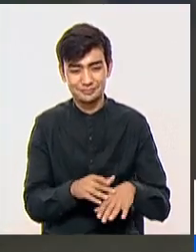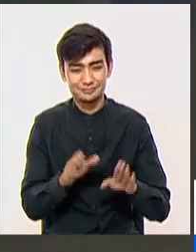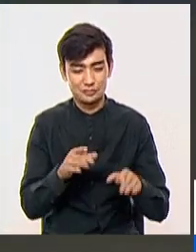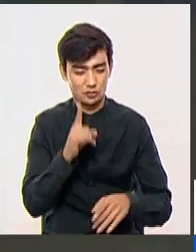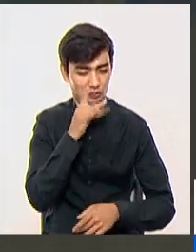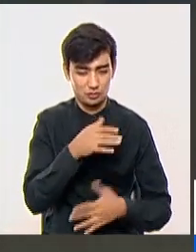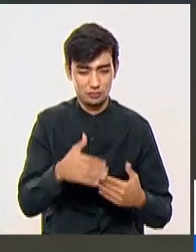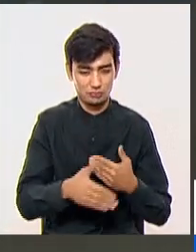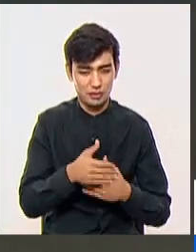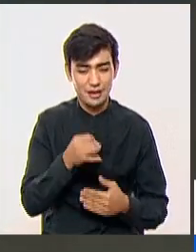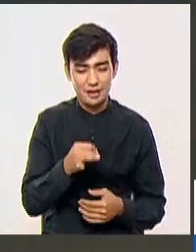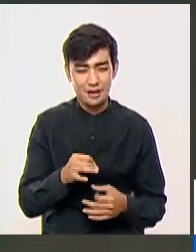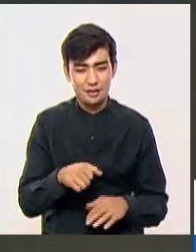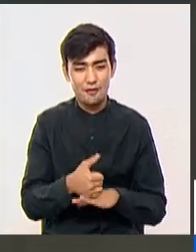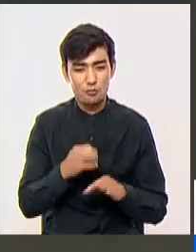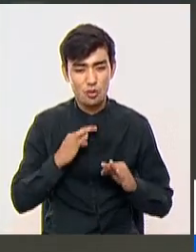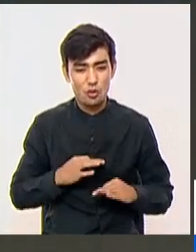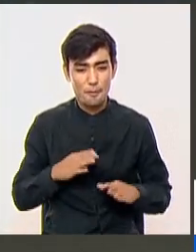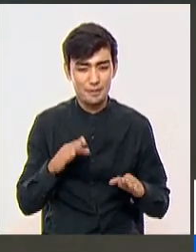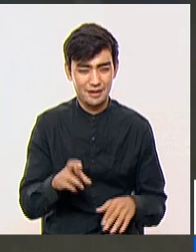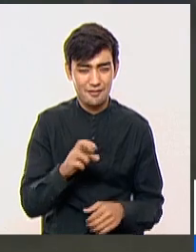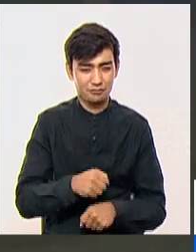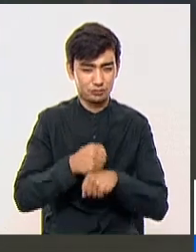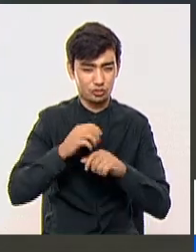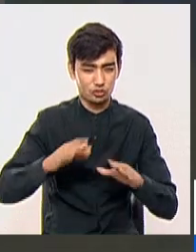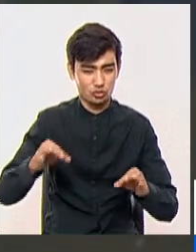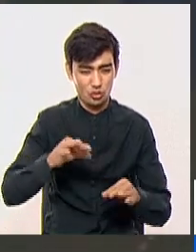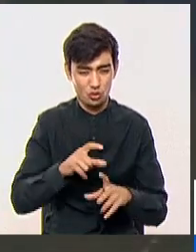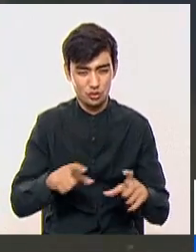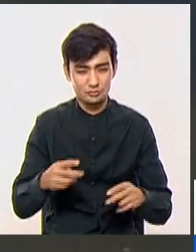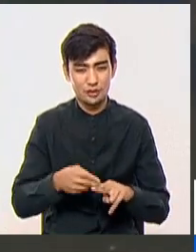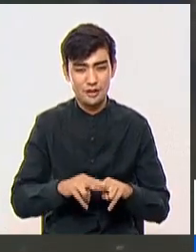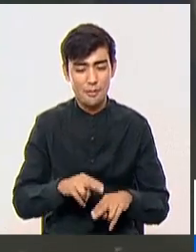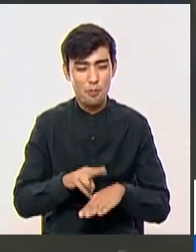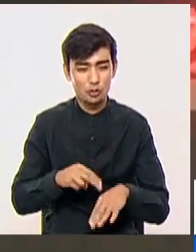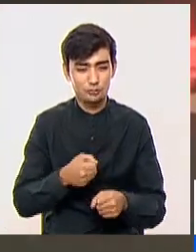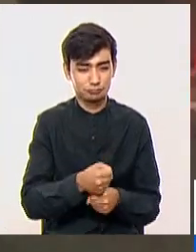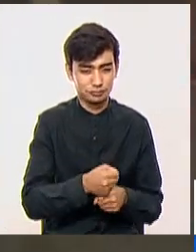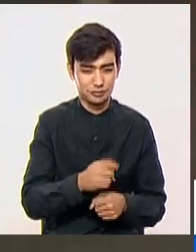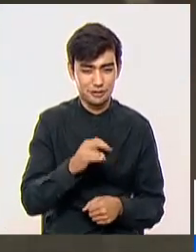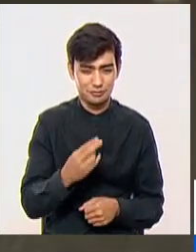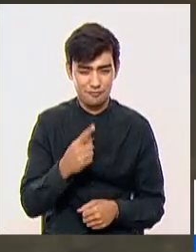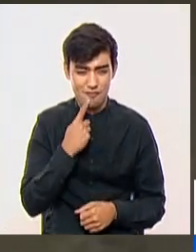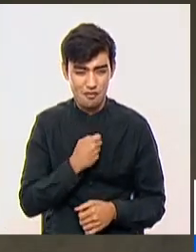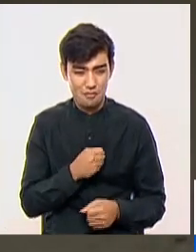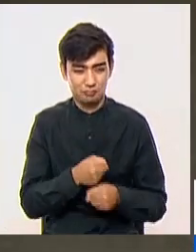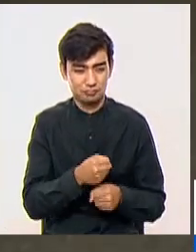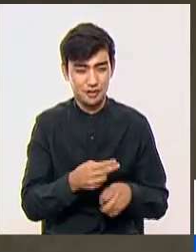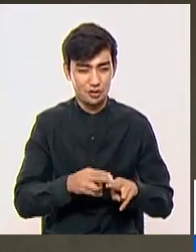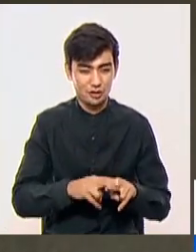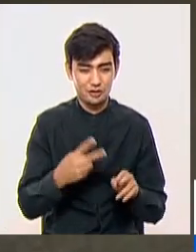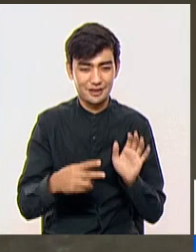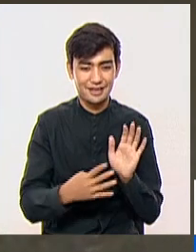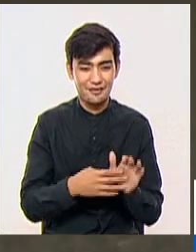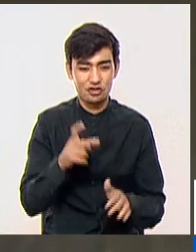ілінбейді. Ал бас прокуратураның мәліметінше, қаңтар оқиғасы кезінде азаматтарды азаптаған полиция мен ұлттық қауіпсіздік комитетінің 29